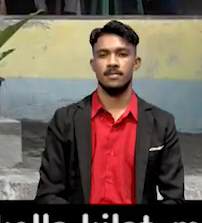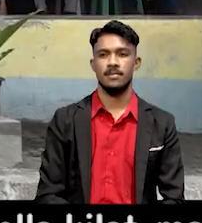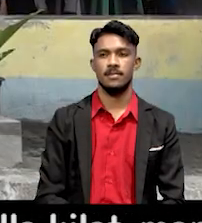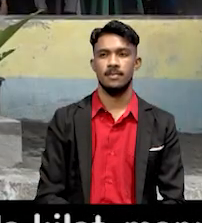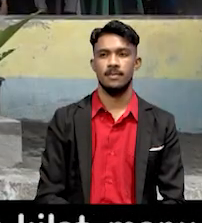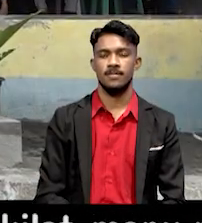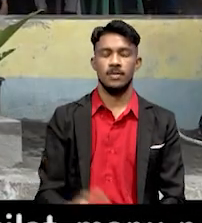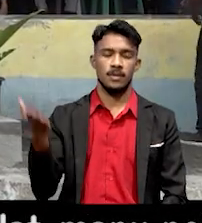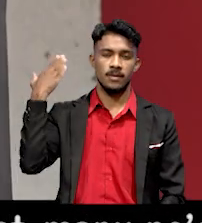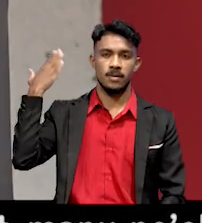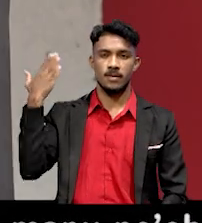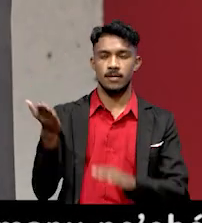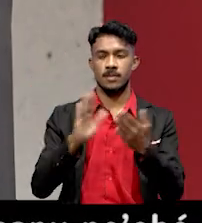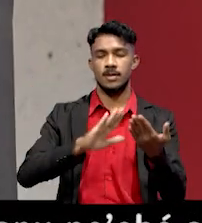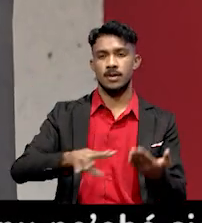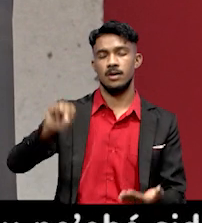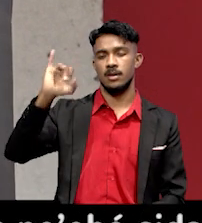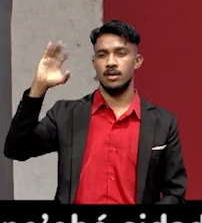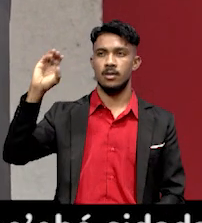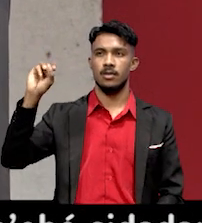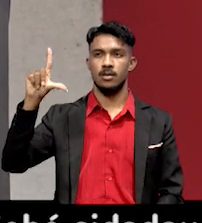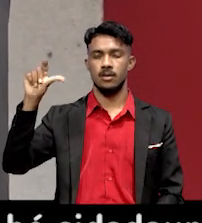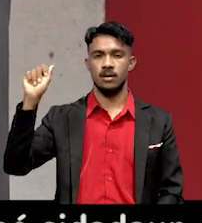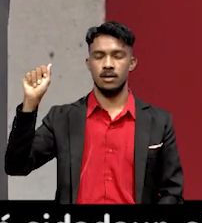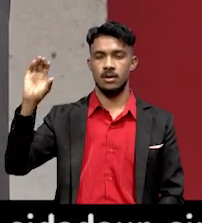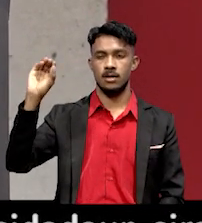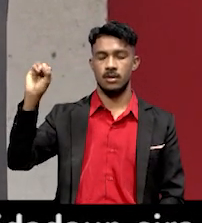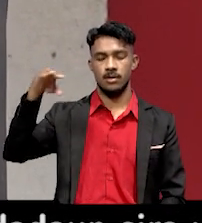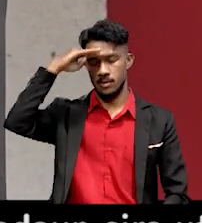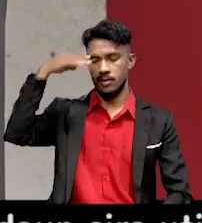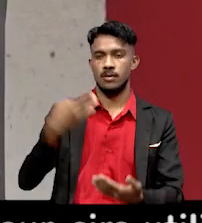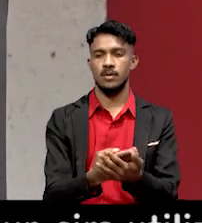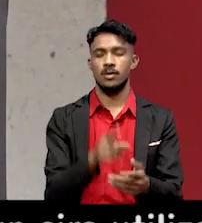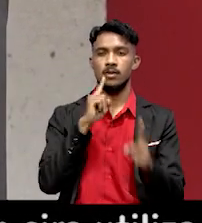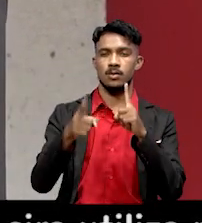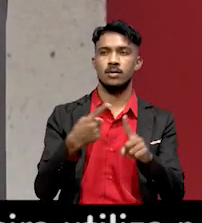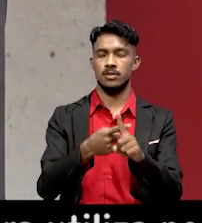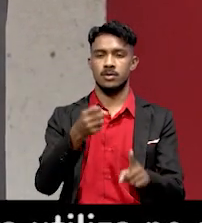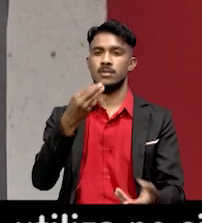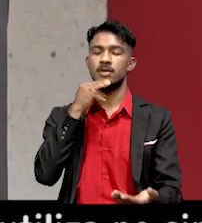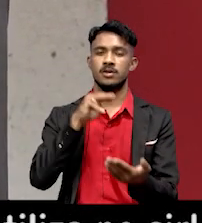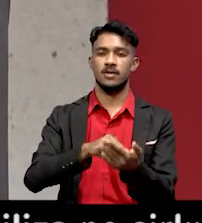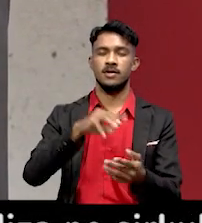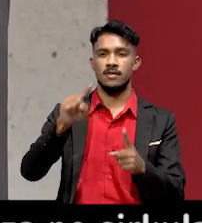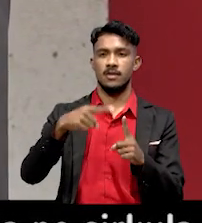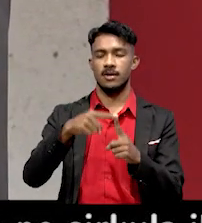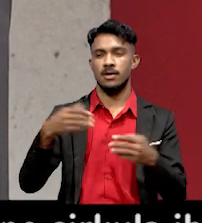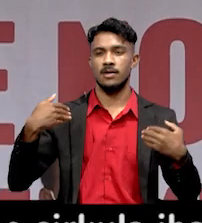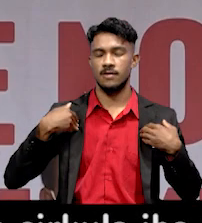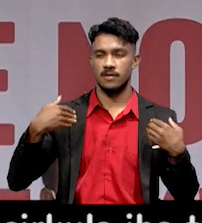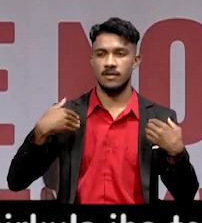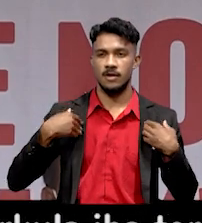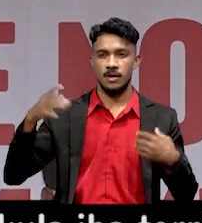Saudoso Nicola Lobato ni Oan Zuze Lobato hato oleh hirakne liu husi ni mensajen wang hira akompanya presidente Partido